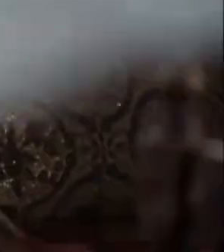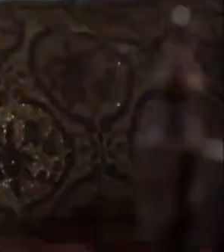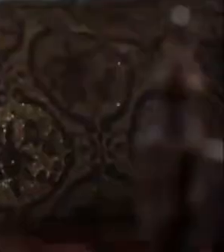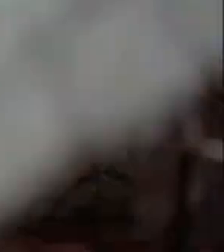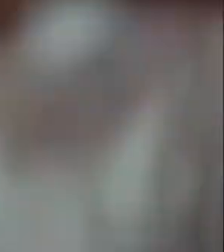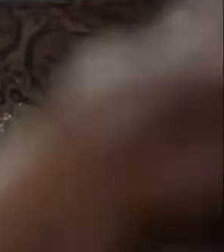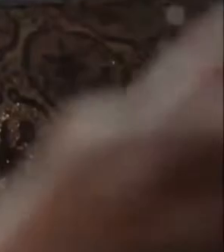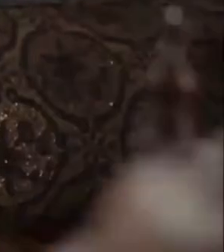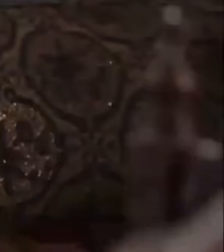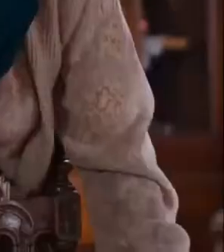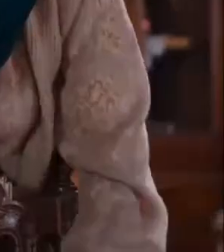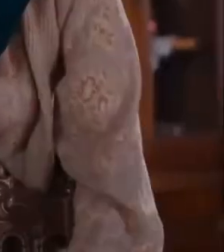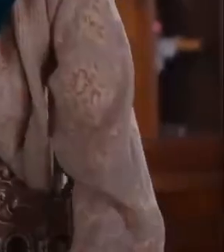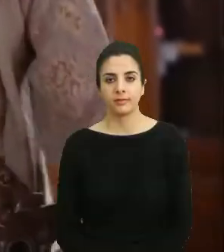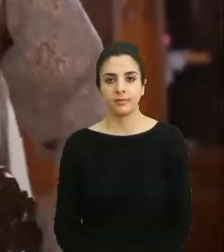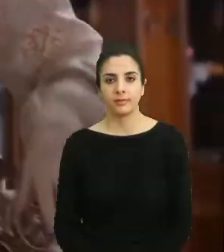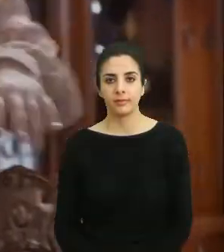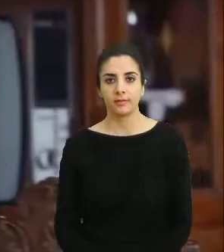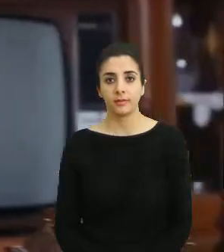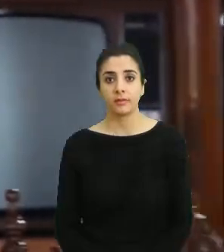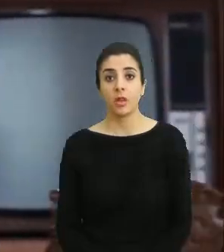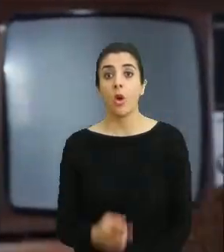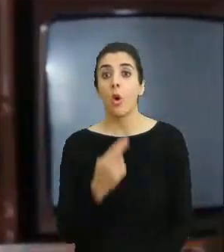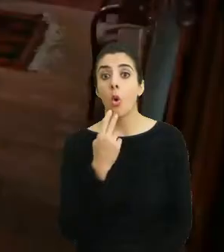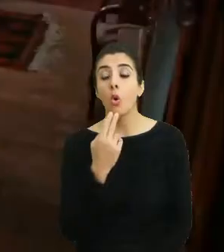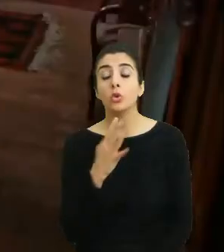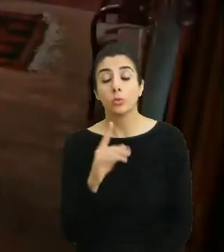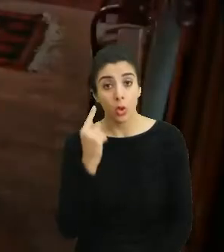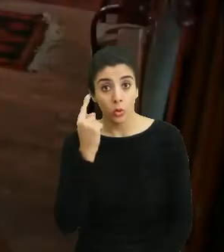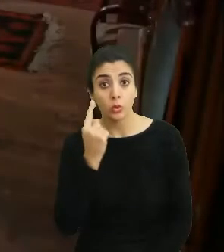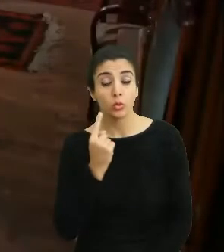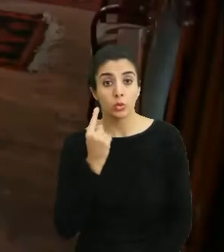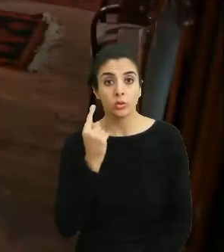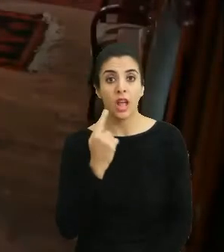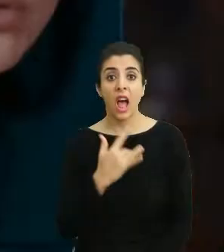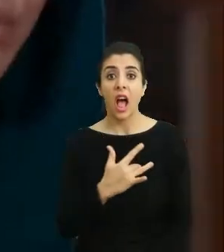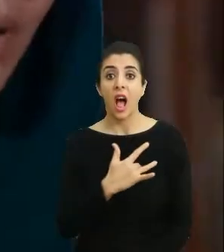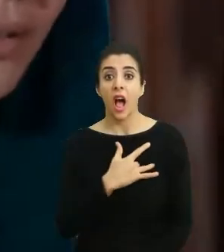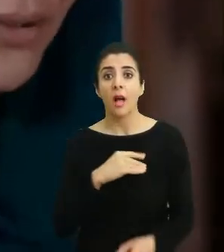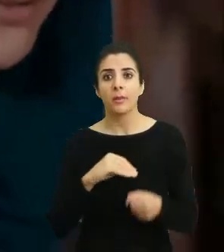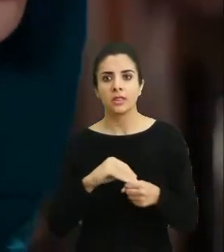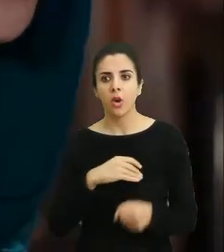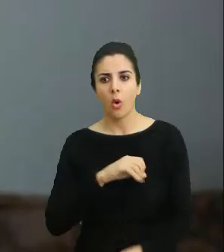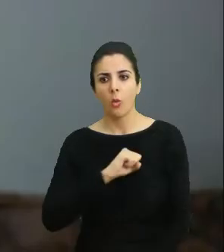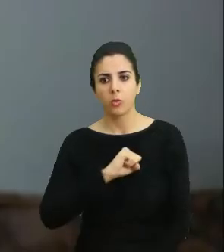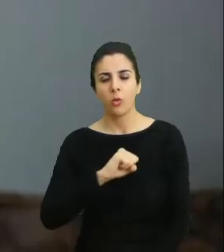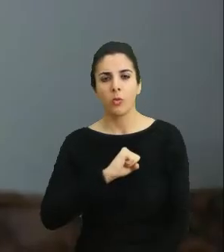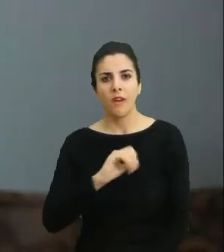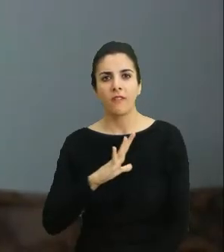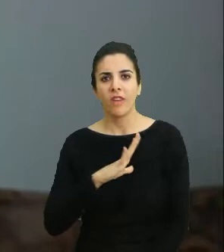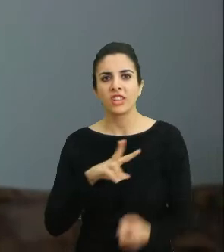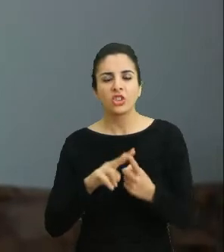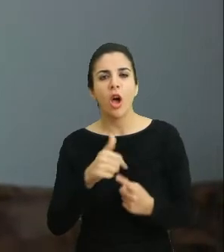örgü örüyor. Meryem masa örtüsünü örtüyor. Konuşma düşününce kalp bende kut kut atıyor Naciye